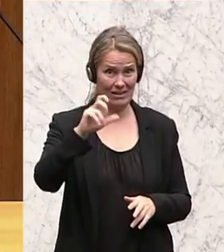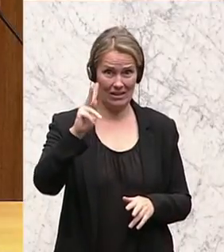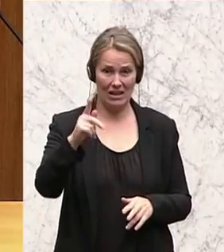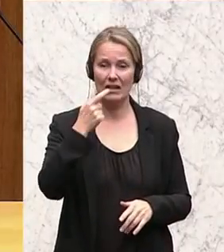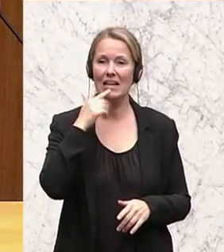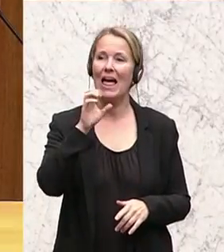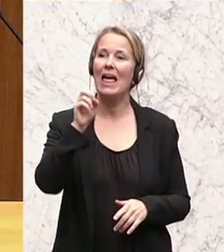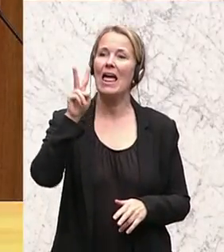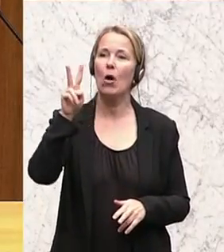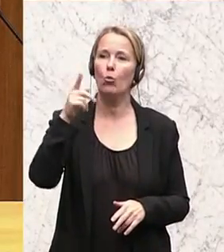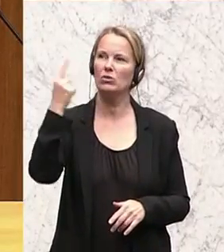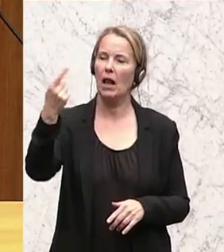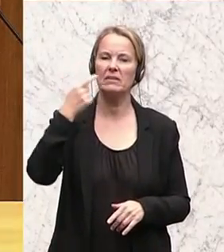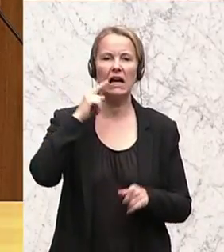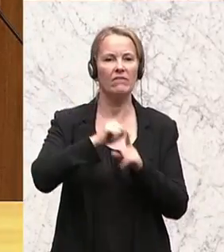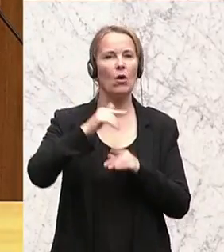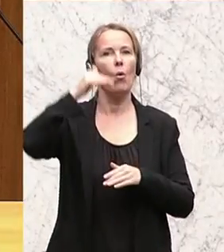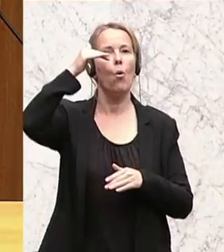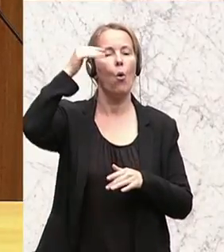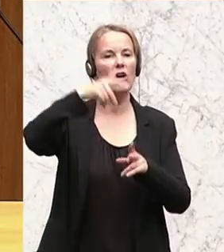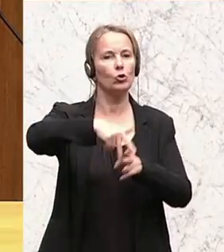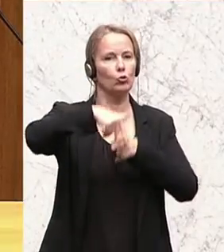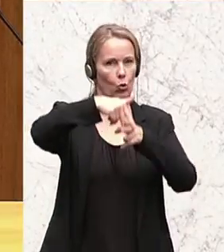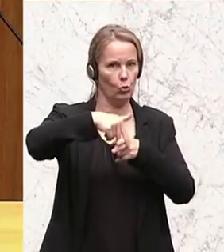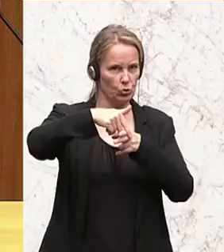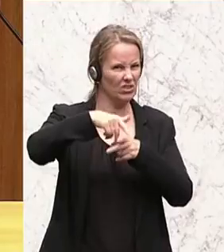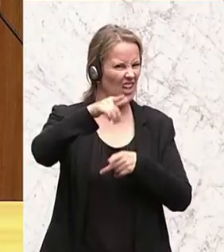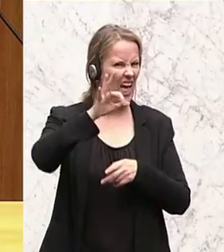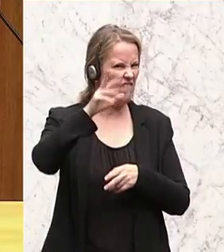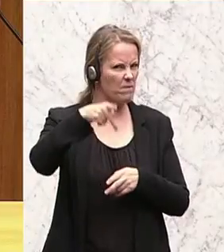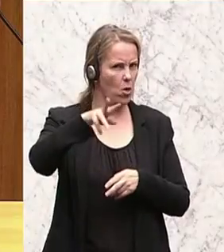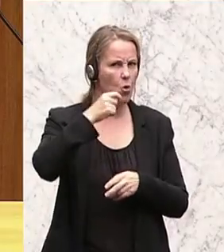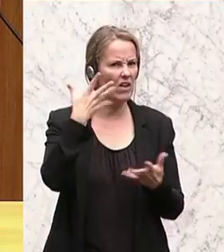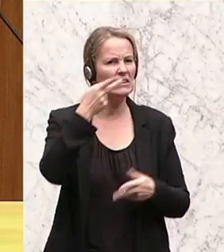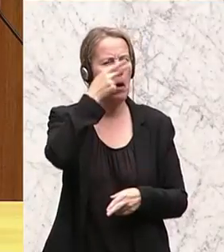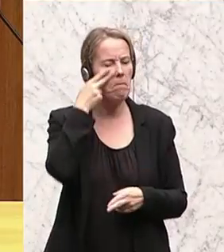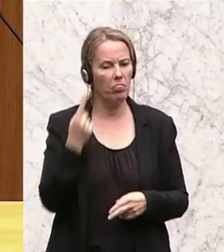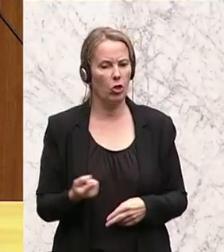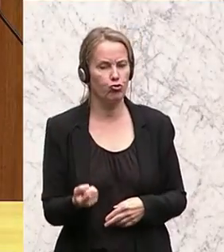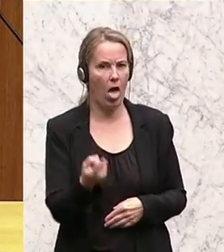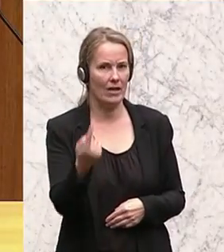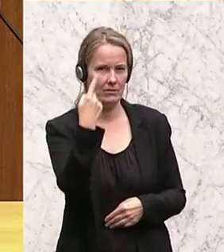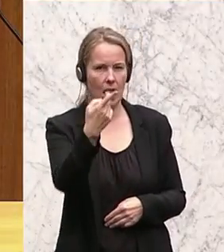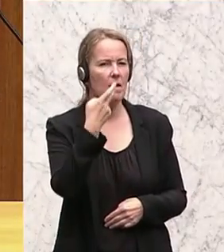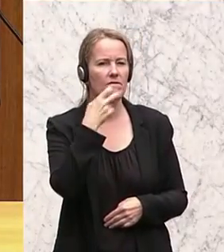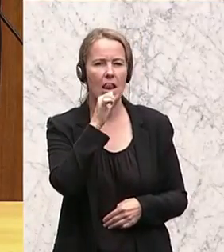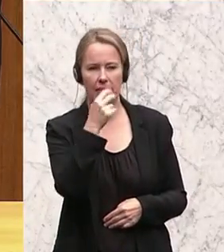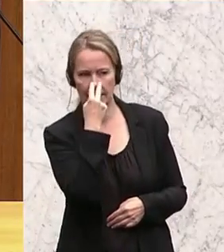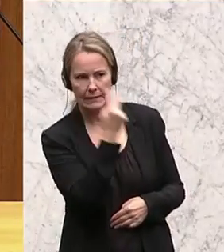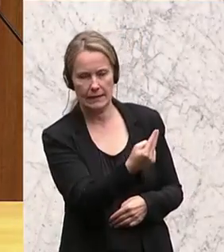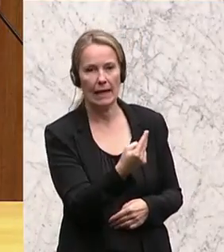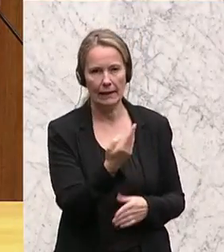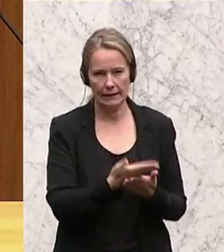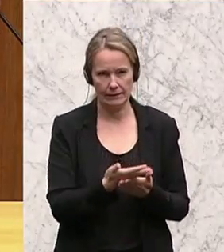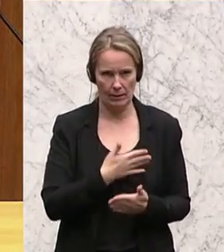EU-Wappentier als das hohe Ross bezeichnet, dann muss ich sagen, das Wappentier der FPÖ ist die Blindschleiche, weil Sie wollen das nicht sehen, meine Damen und Herren. Ja?